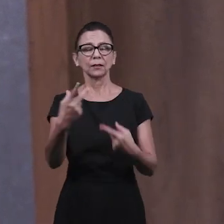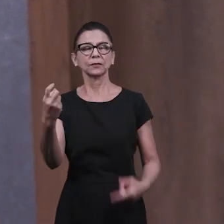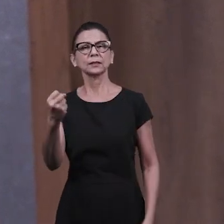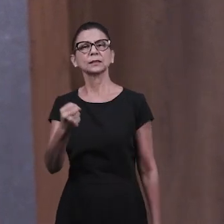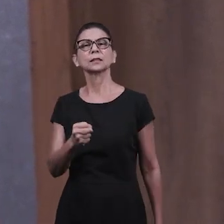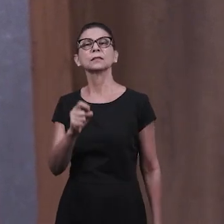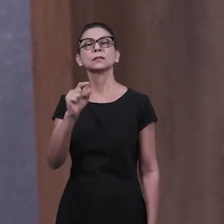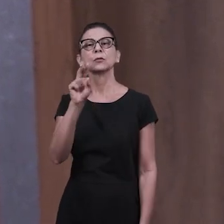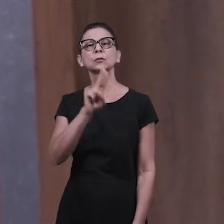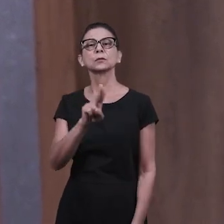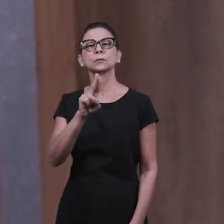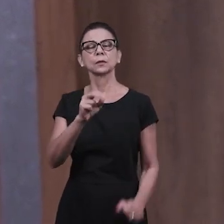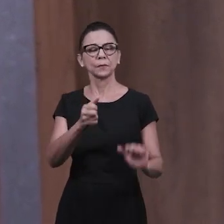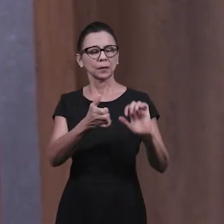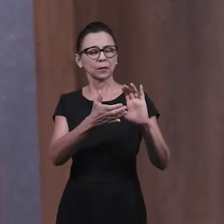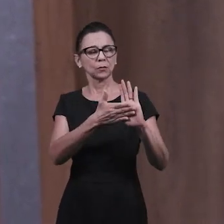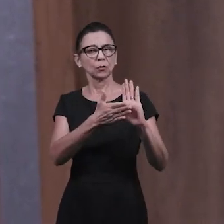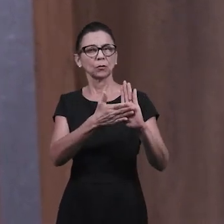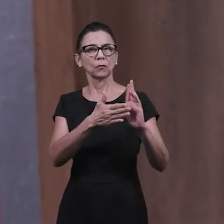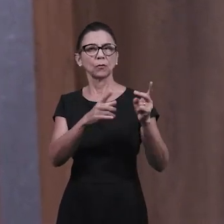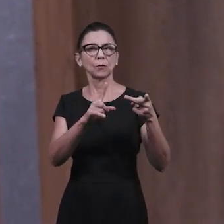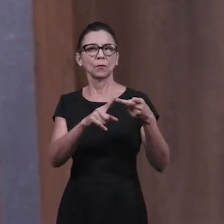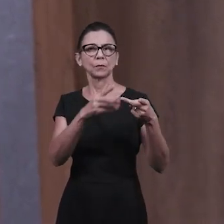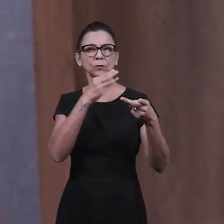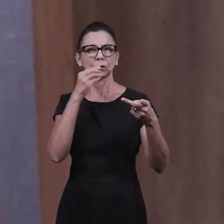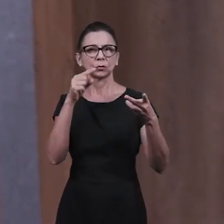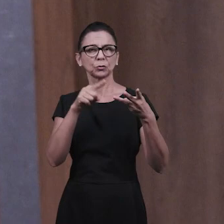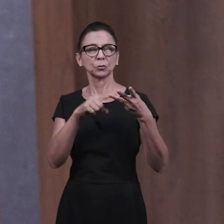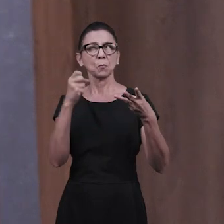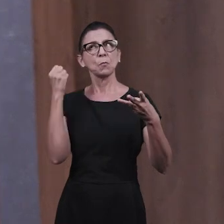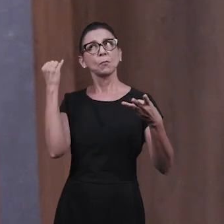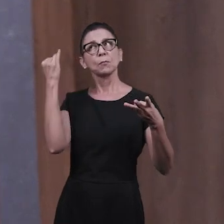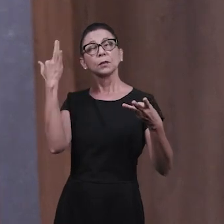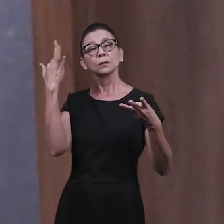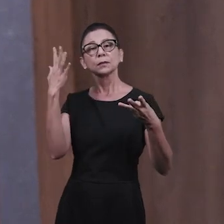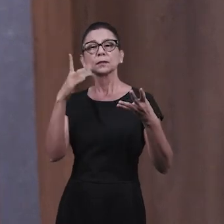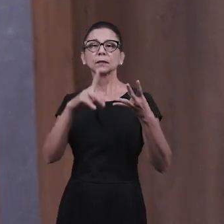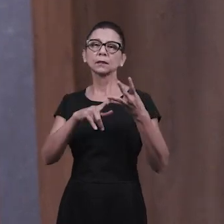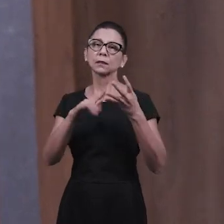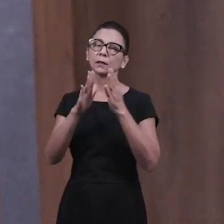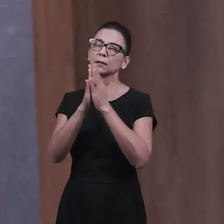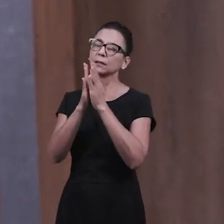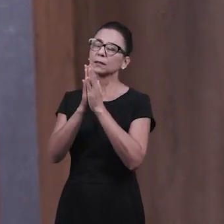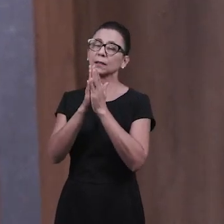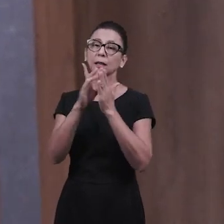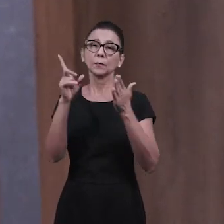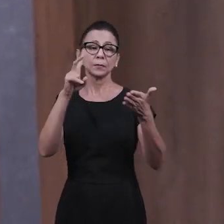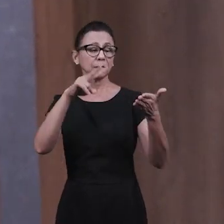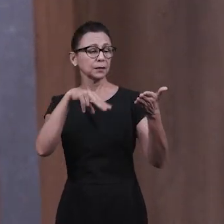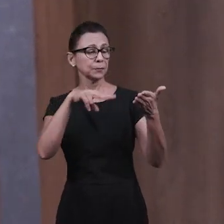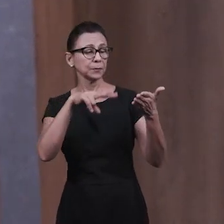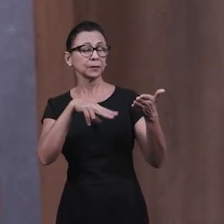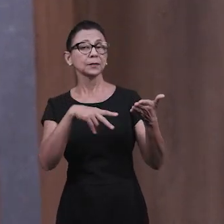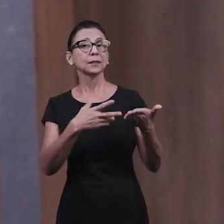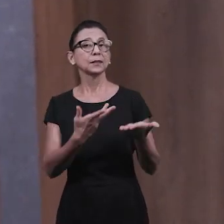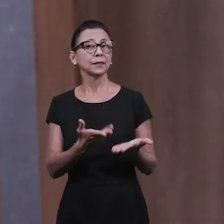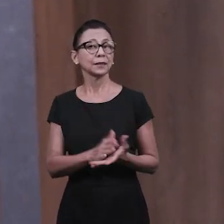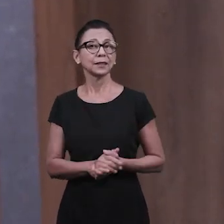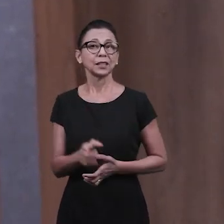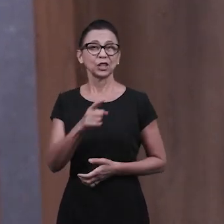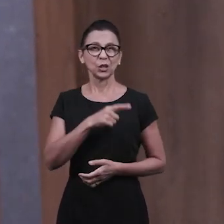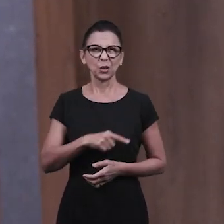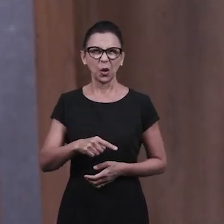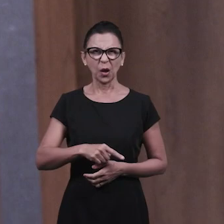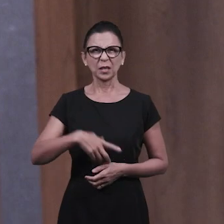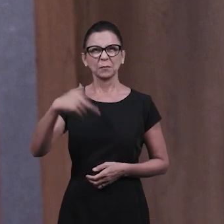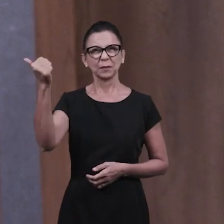La louange, le jeûne, la prière au matin, la prière, la lecture de la parole. Et cela fait de nous